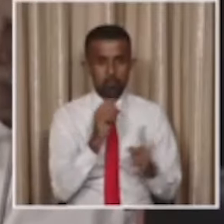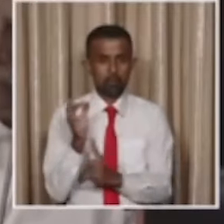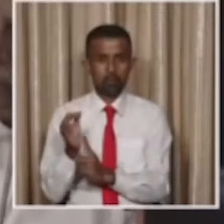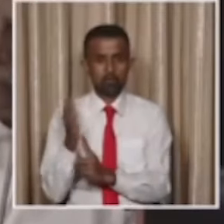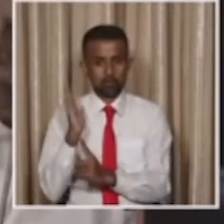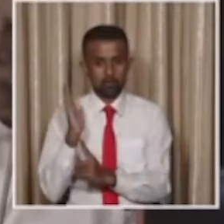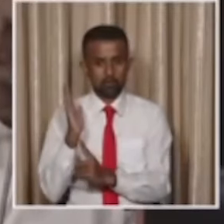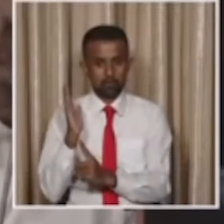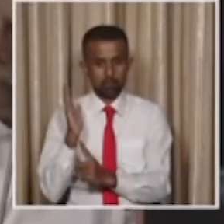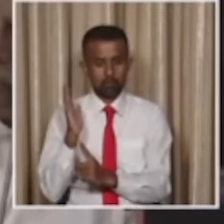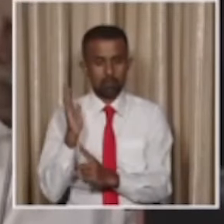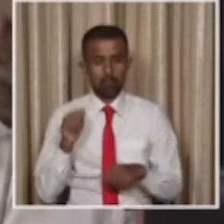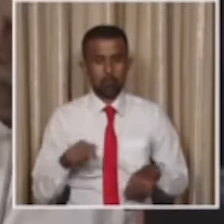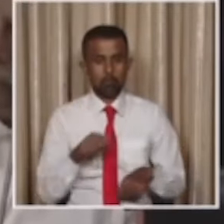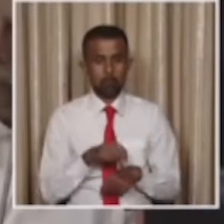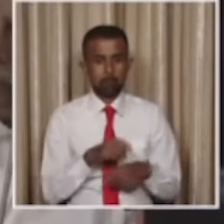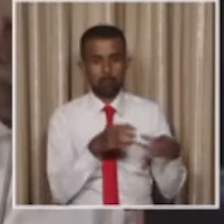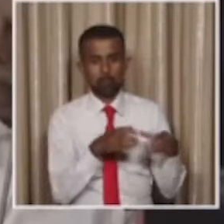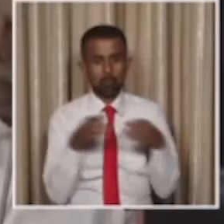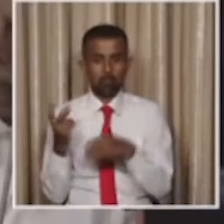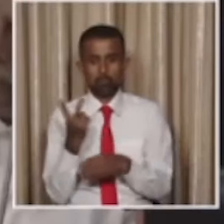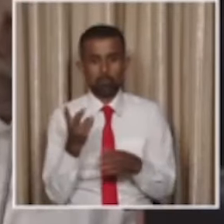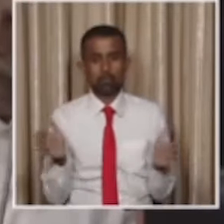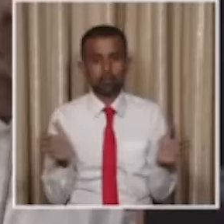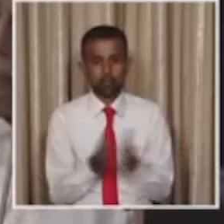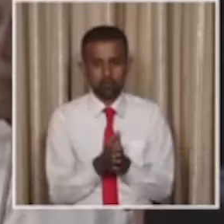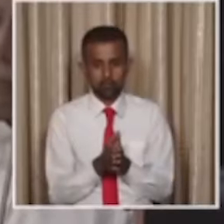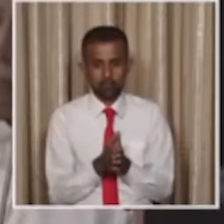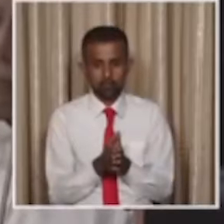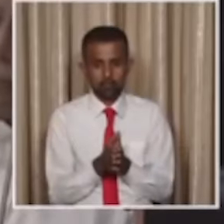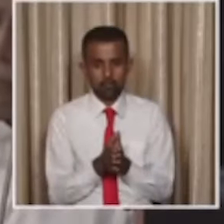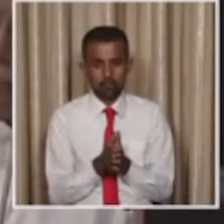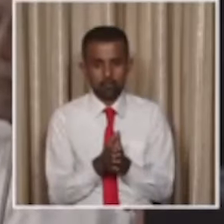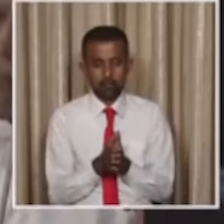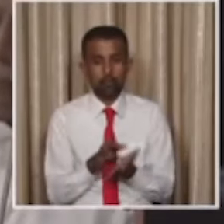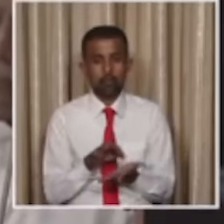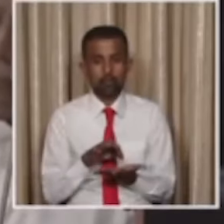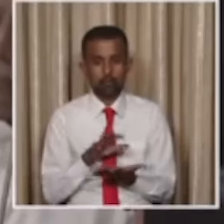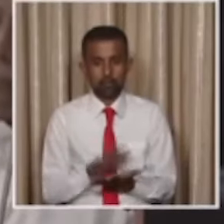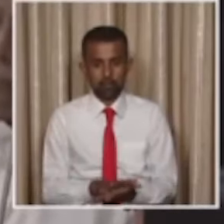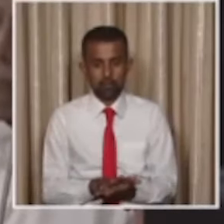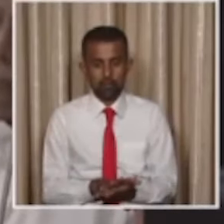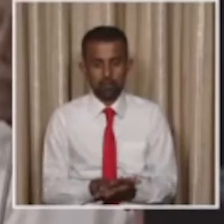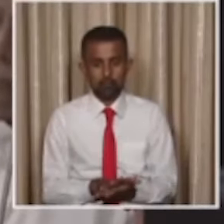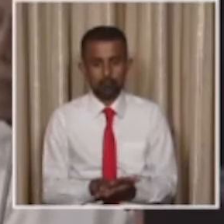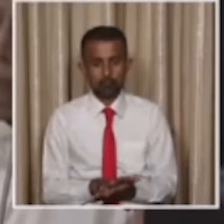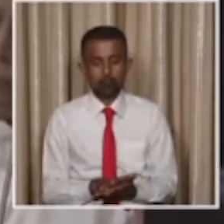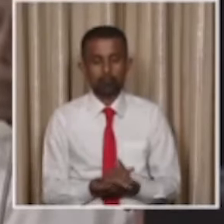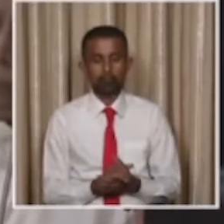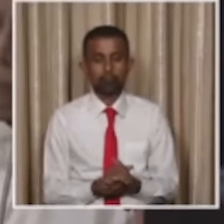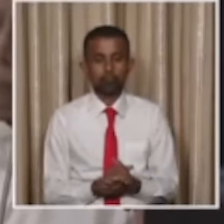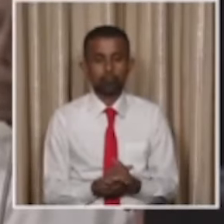ජනාධිපතිටයි. මේ අවස්ථාවේදී ආයතන දෙකම එක තැන ඉන්නේ. ඒකයි තීරණය. මේකෙන් ඇත්ත වශයෙන්ම